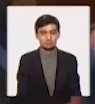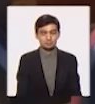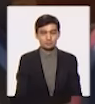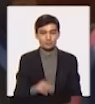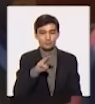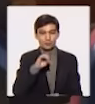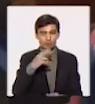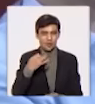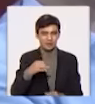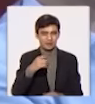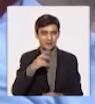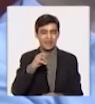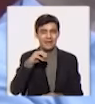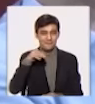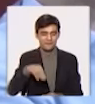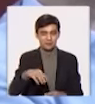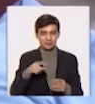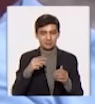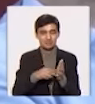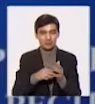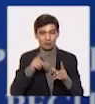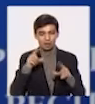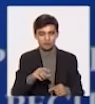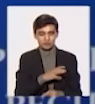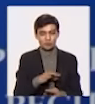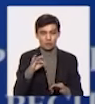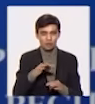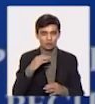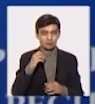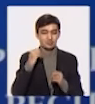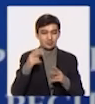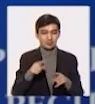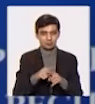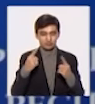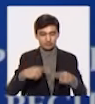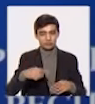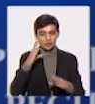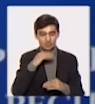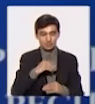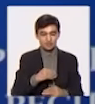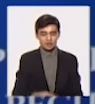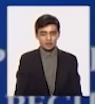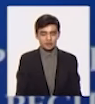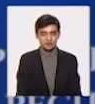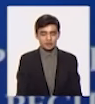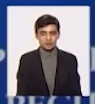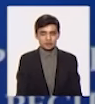Мұнай бағасының құлдырауы үлкен дағдарыстың басы ғана ма? Случай, если цена на нефть будет ниже 25